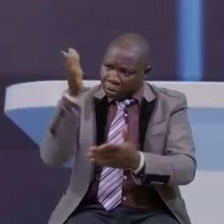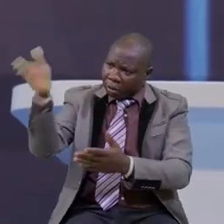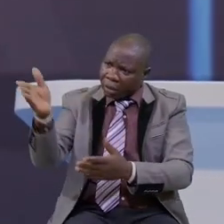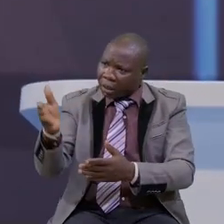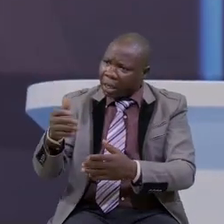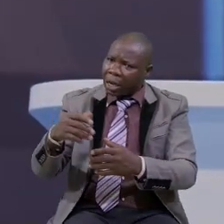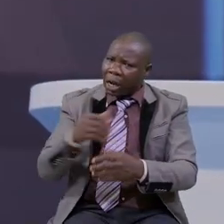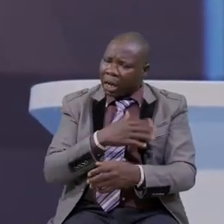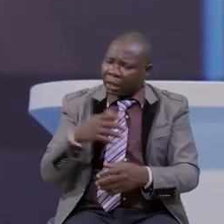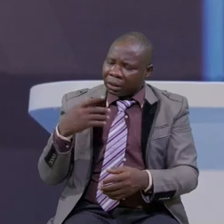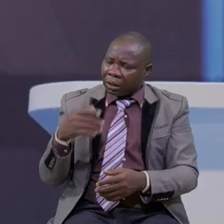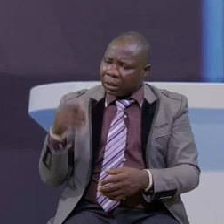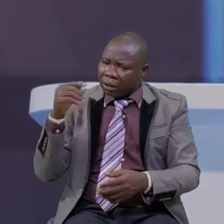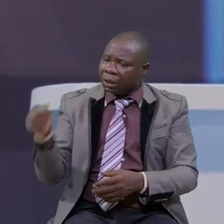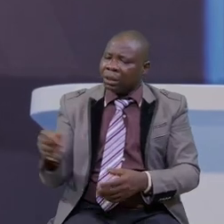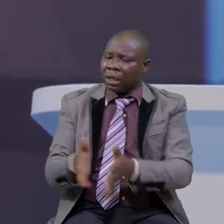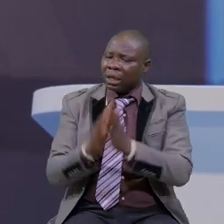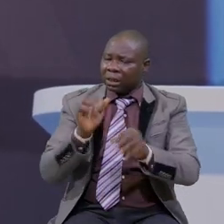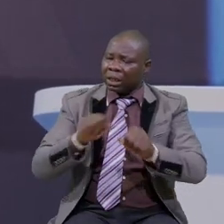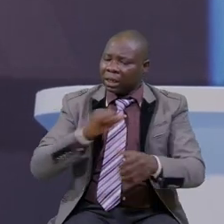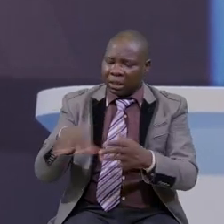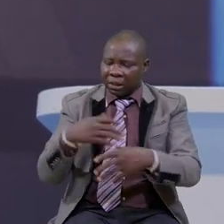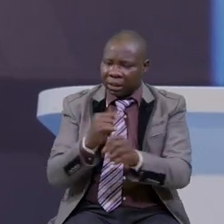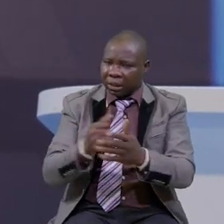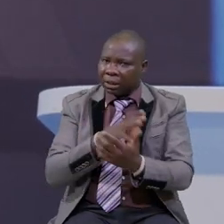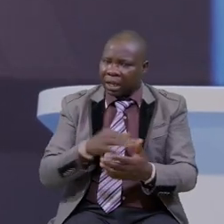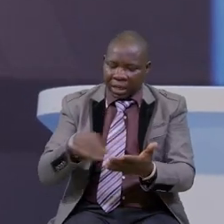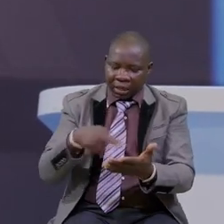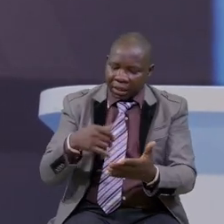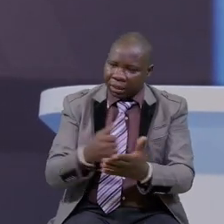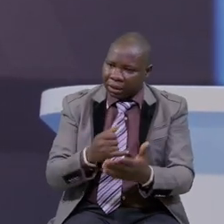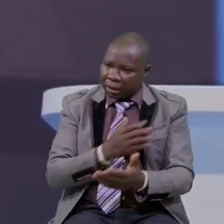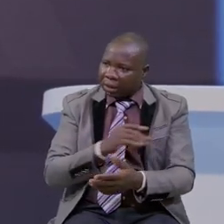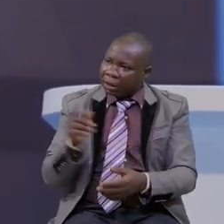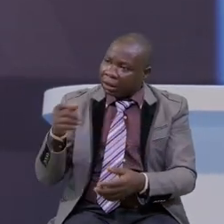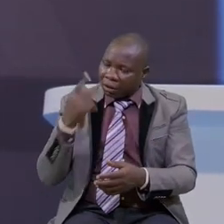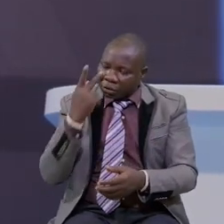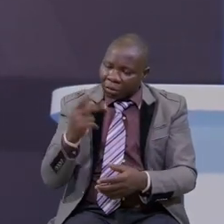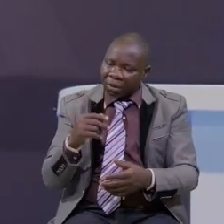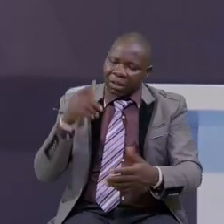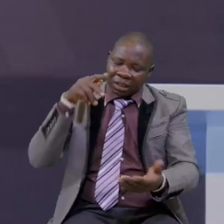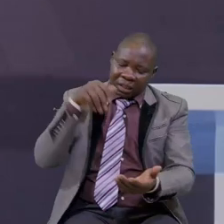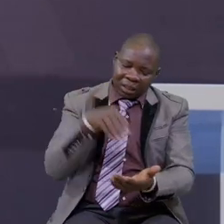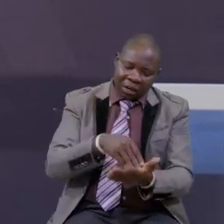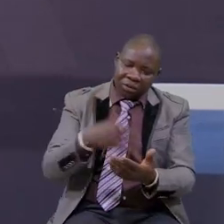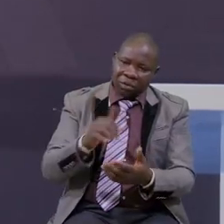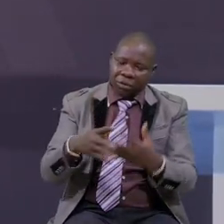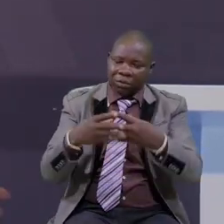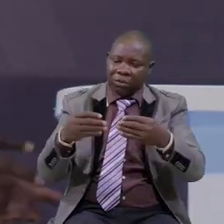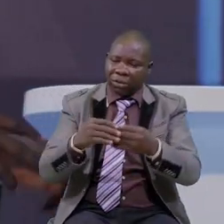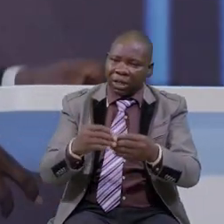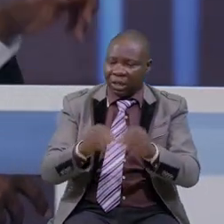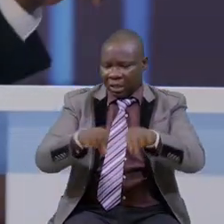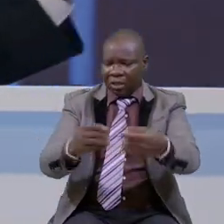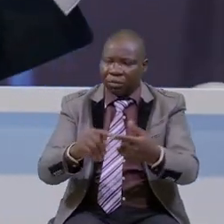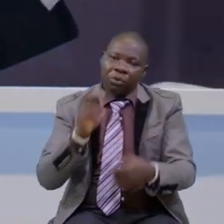Elle a pris. Il a pris ça et a lu et a vu des milliers de dollars. déjà donné à cette femme